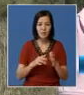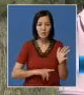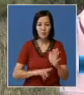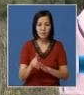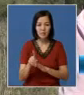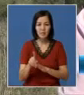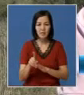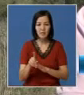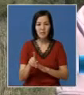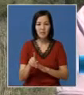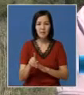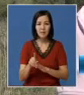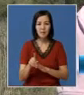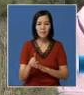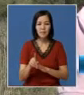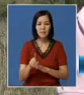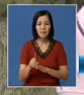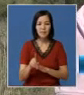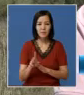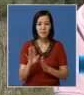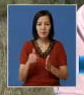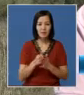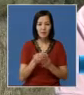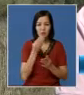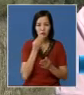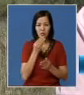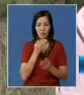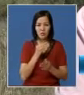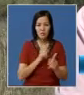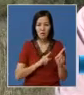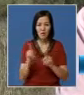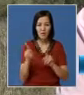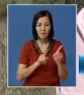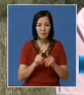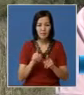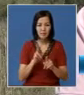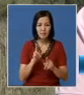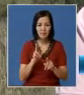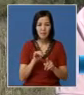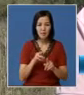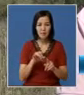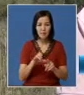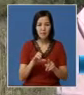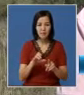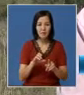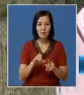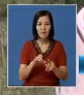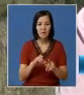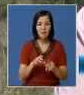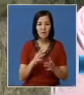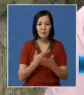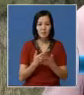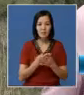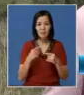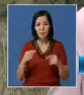Олардың негізгі қоректенетін заты қамыс болып саналады негізі. Егер қамыс біткен жағдайда